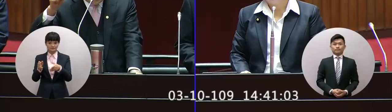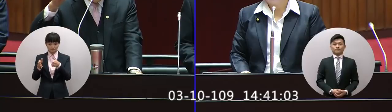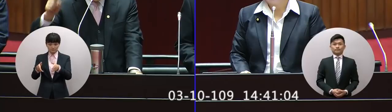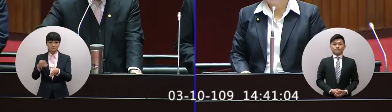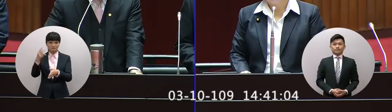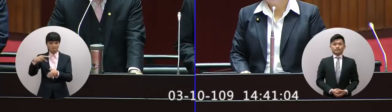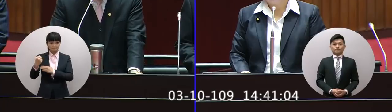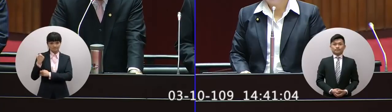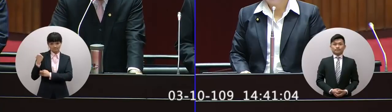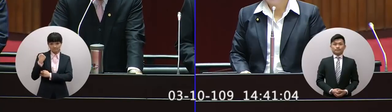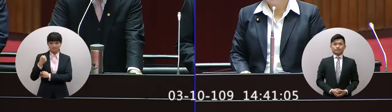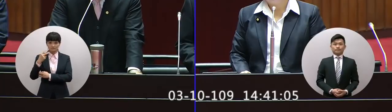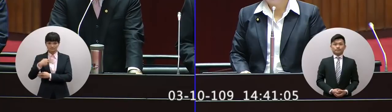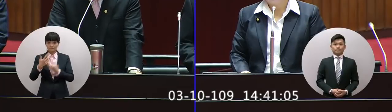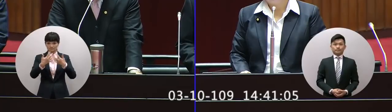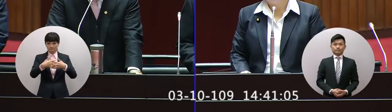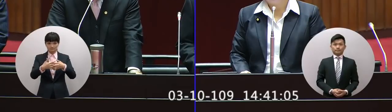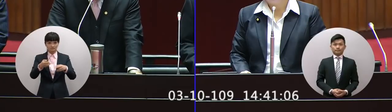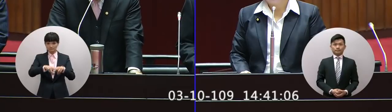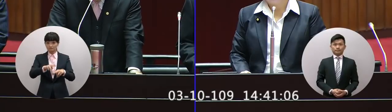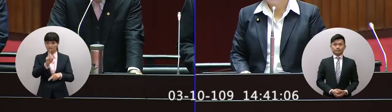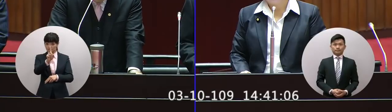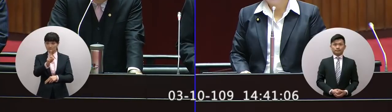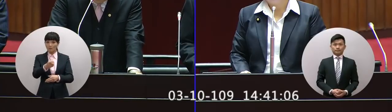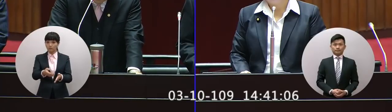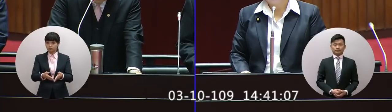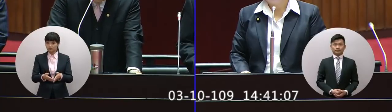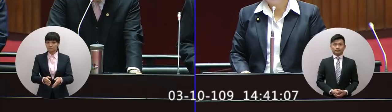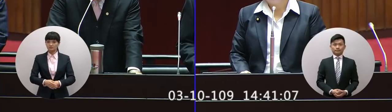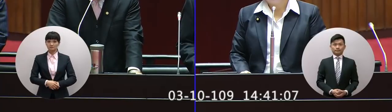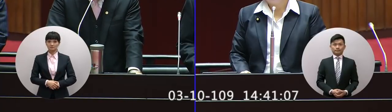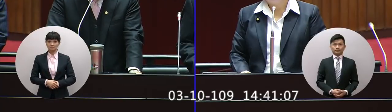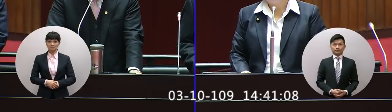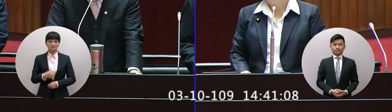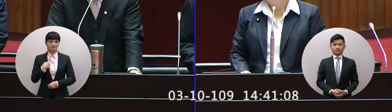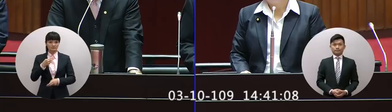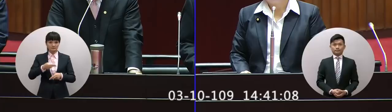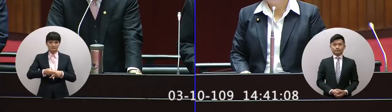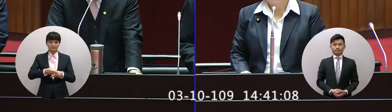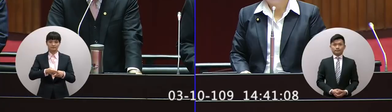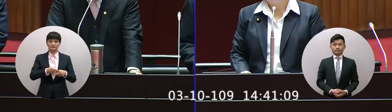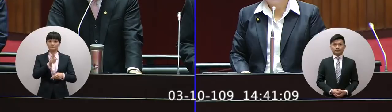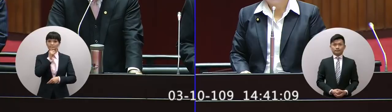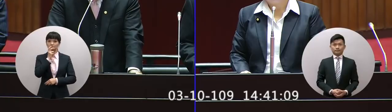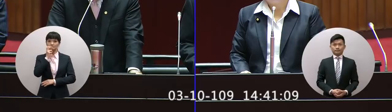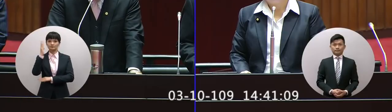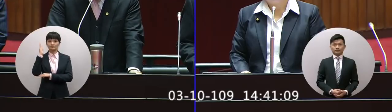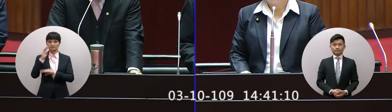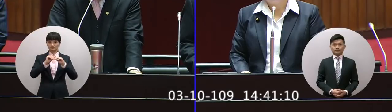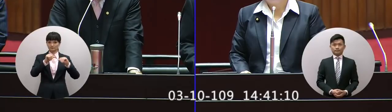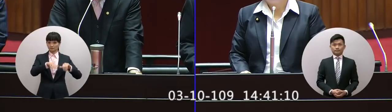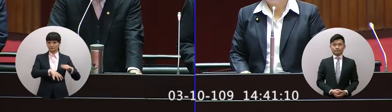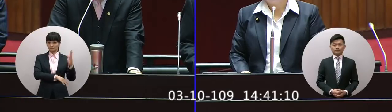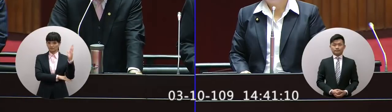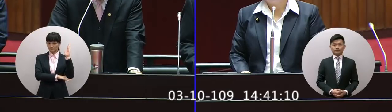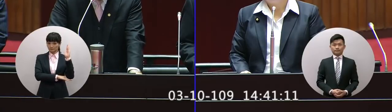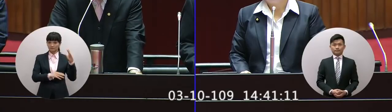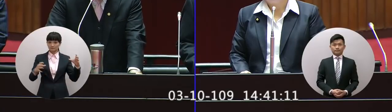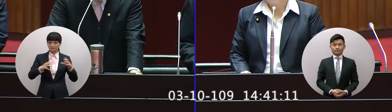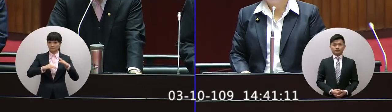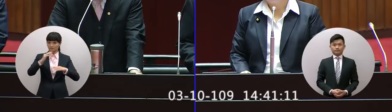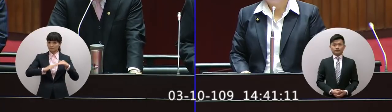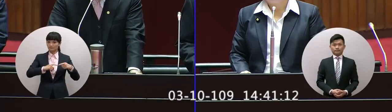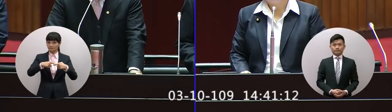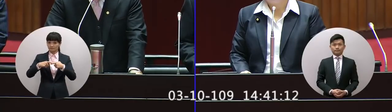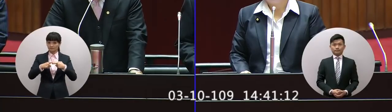力，再减一部机组。所以相信中央地方来努力，渐渐把空